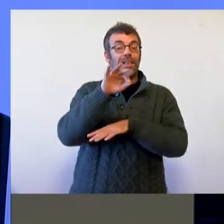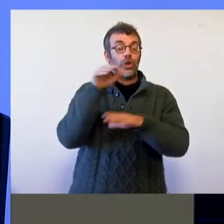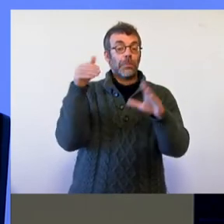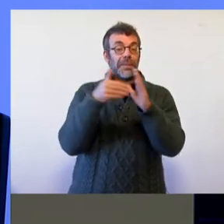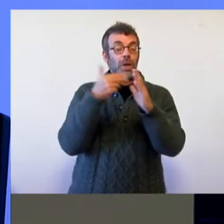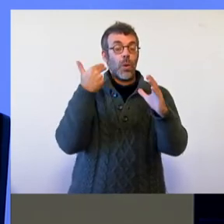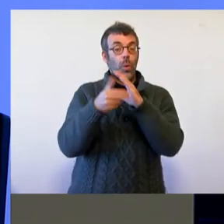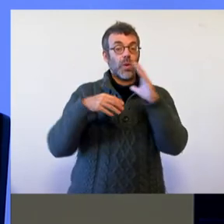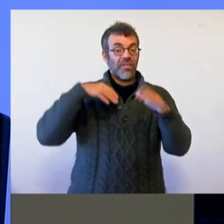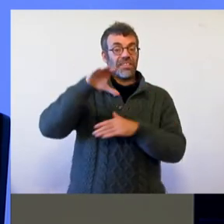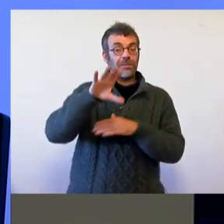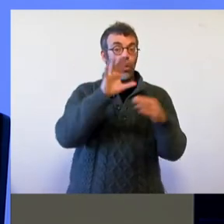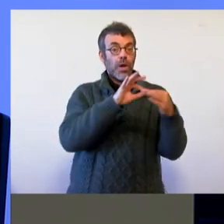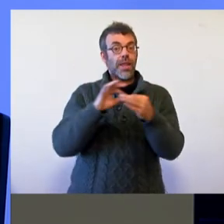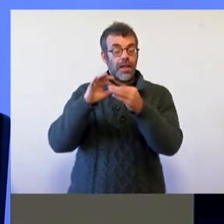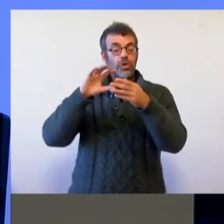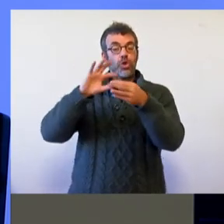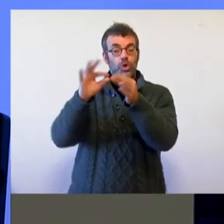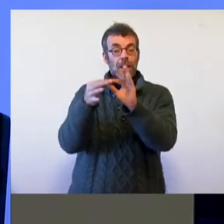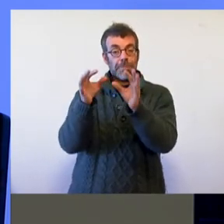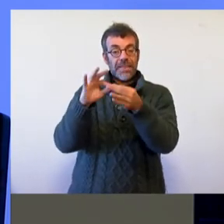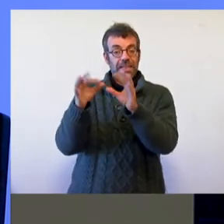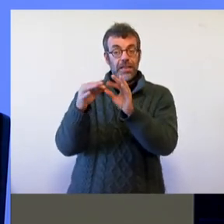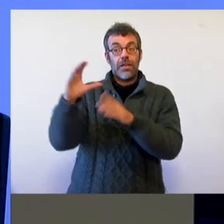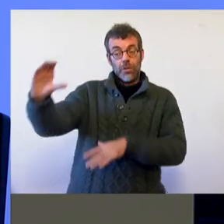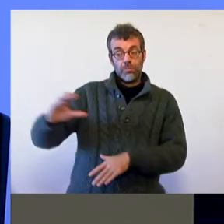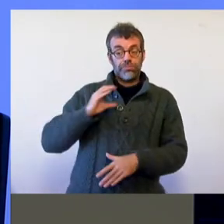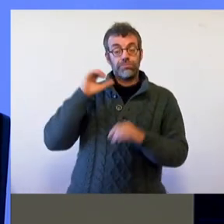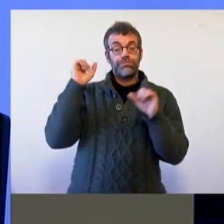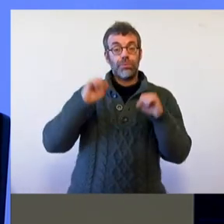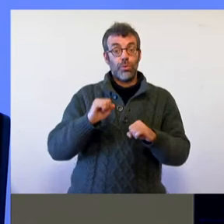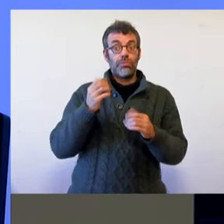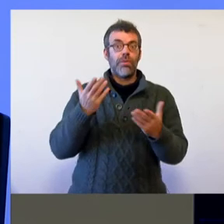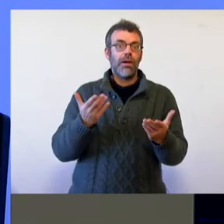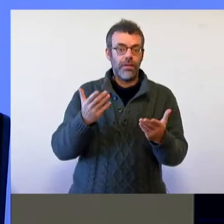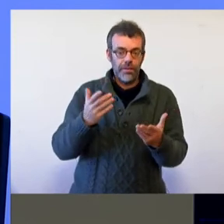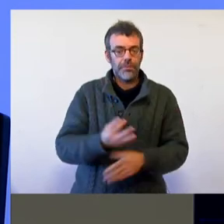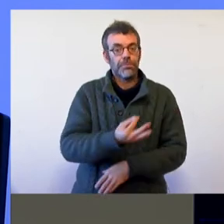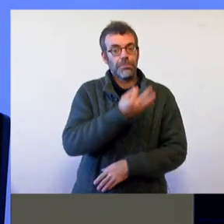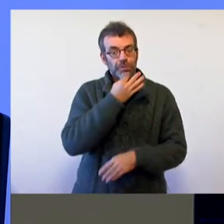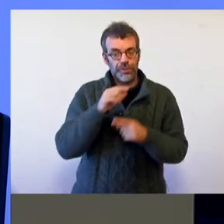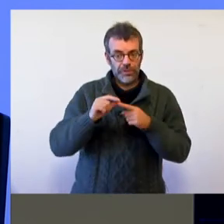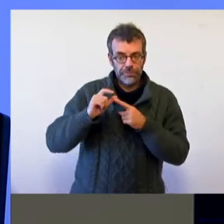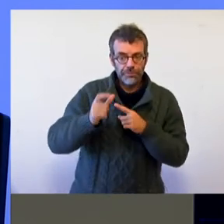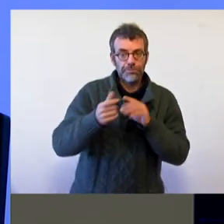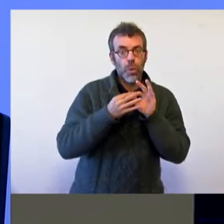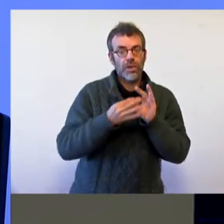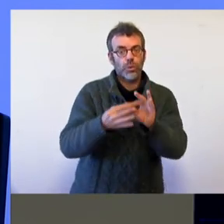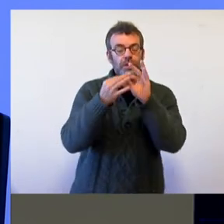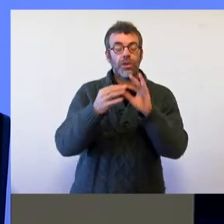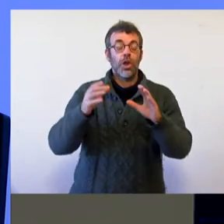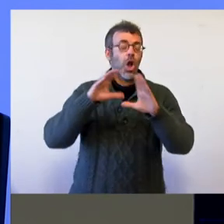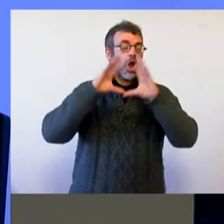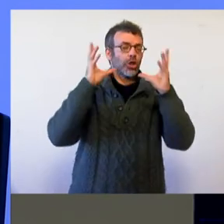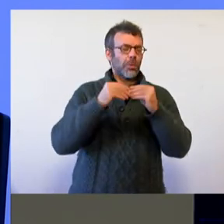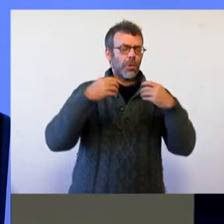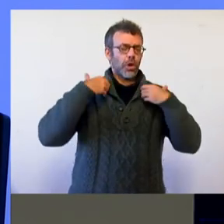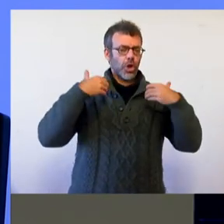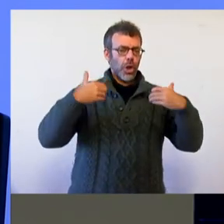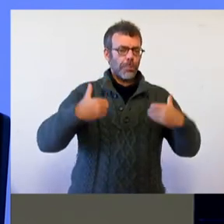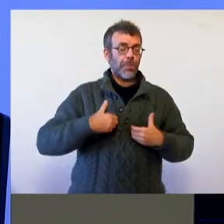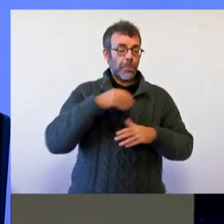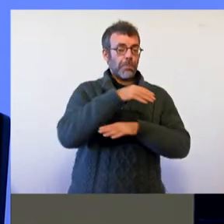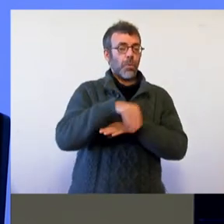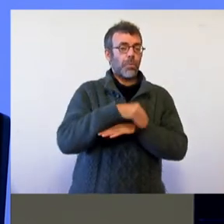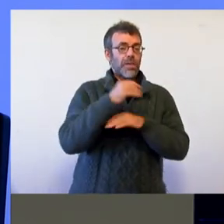important, mais dont pourront bénéficier, bien entendu, par la suite, les clubs montpellierains d'athlétisme qui sont